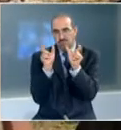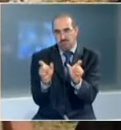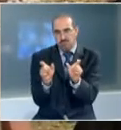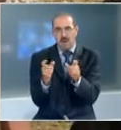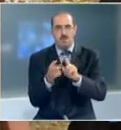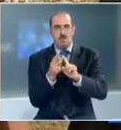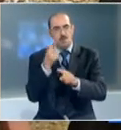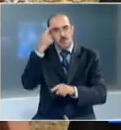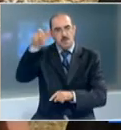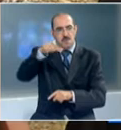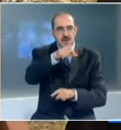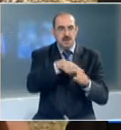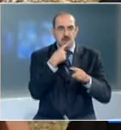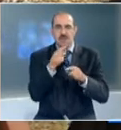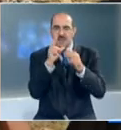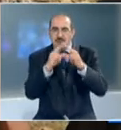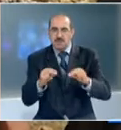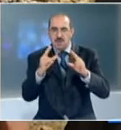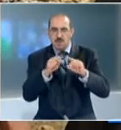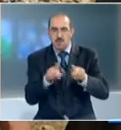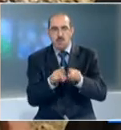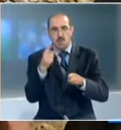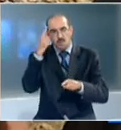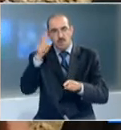والجانب أخذ بعين الاعتبار